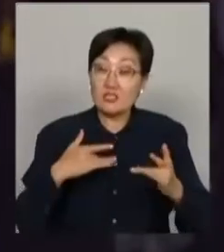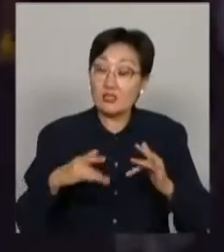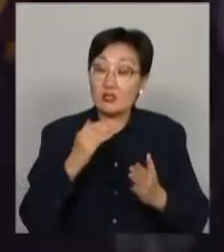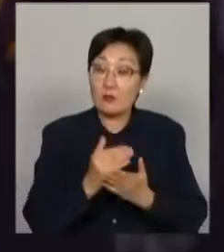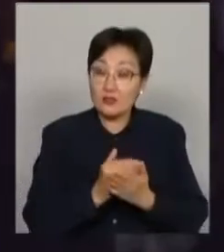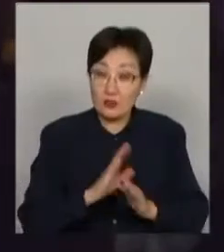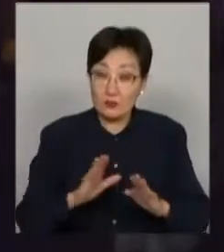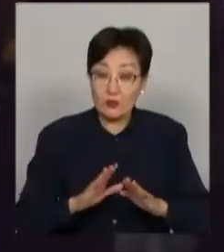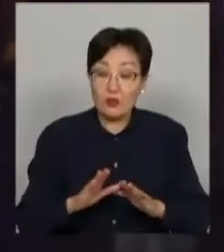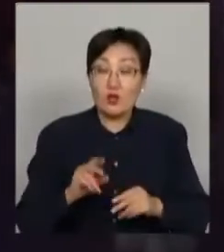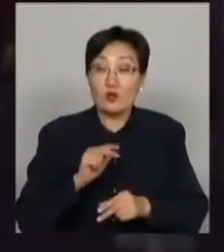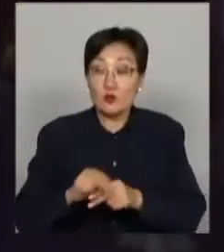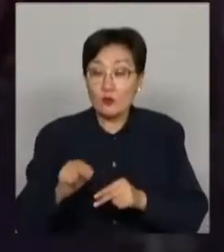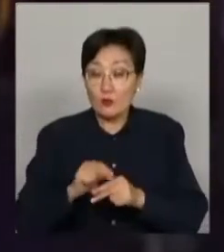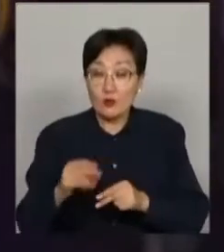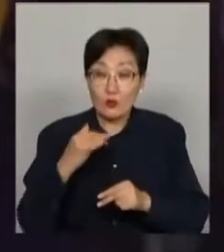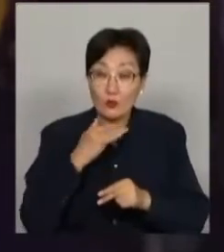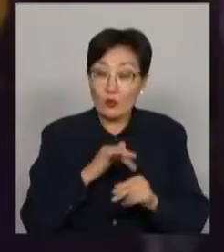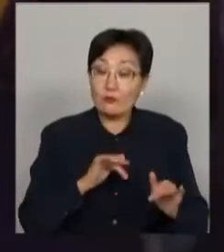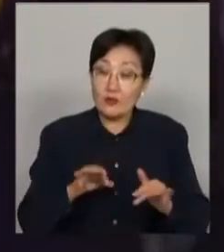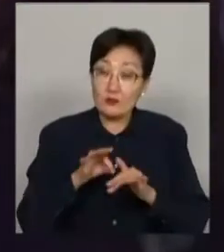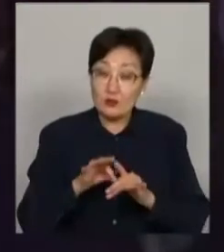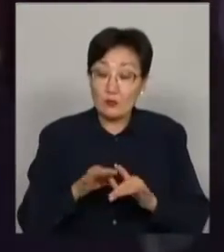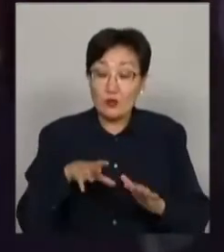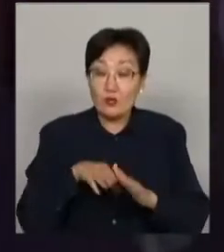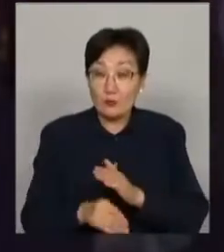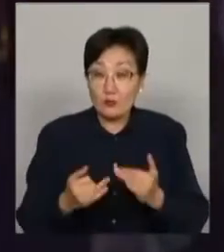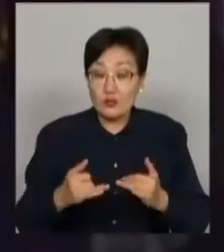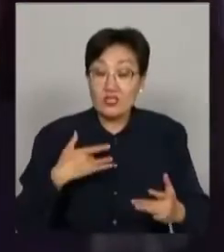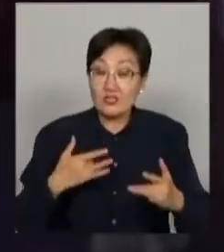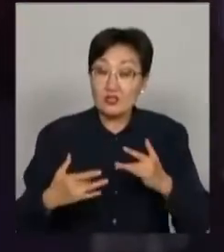осы танымдық дүниелерді көптеп ұйымдастырдық. Сол танымдықтың ішінде бүгінгі кештің өзі кіреді.